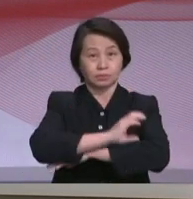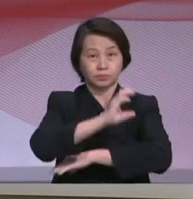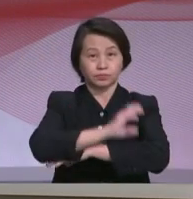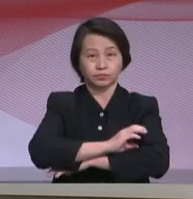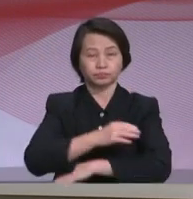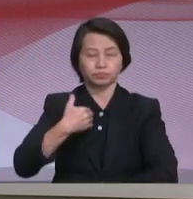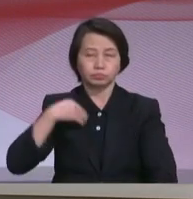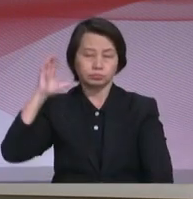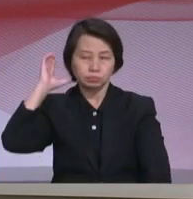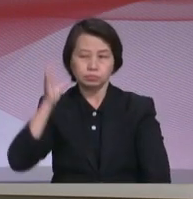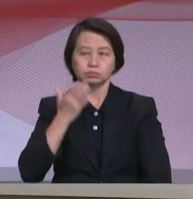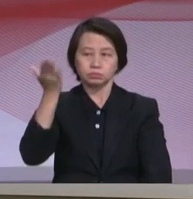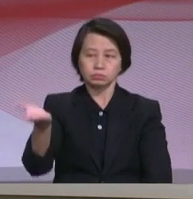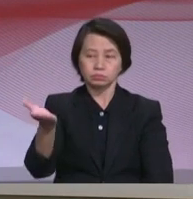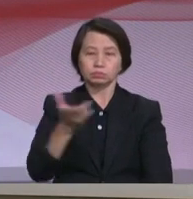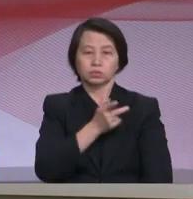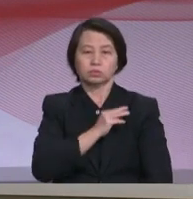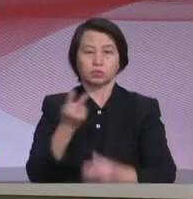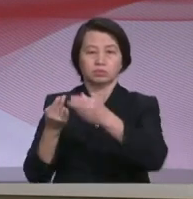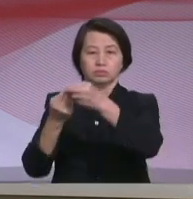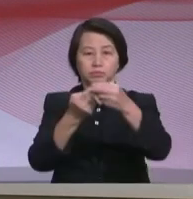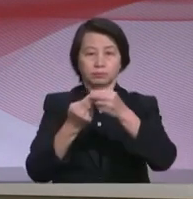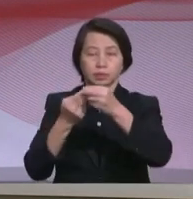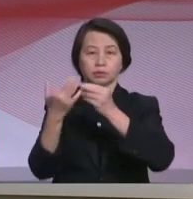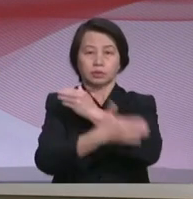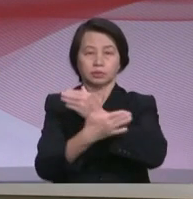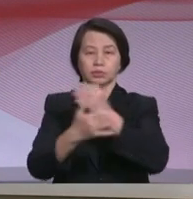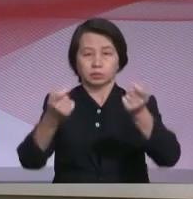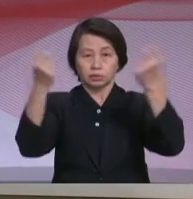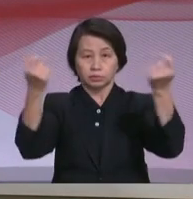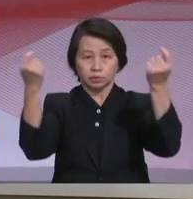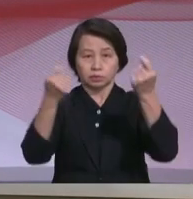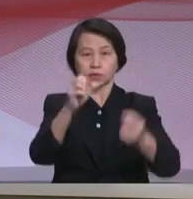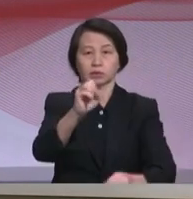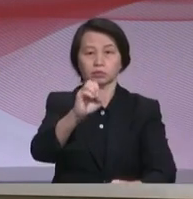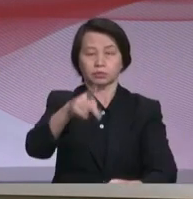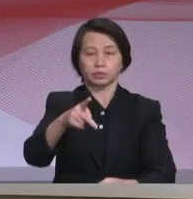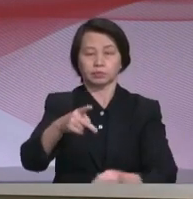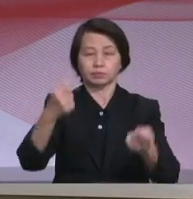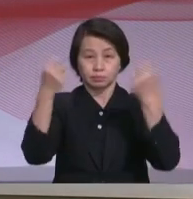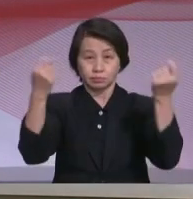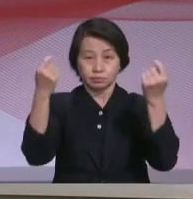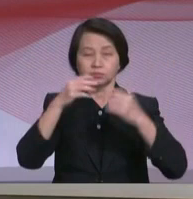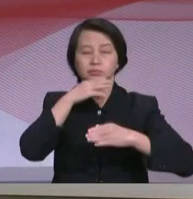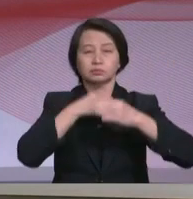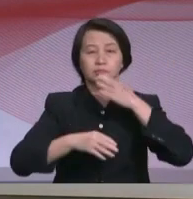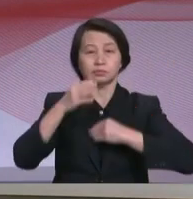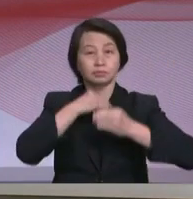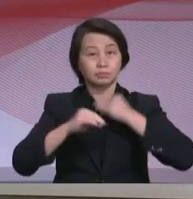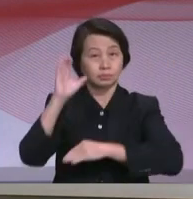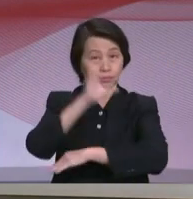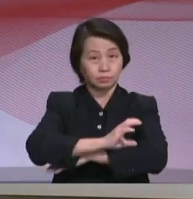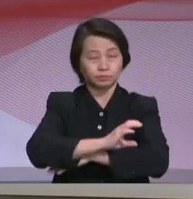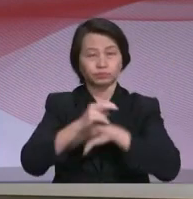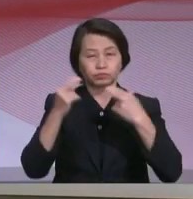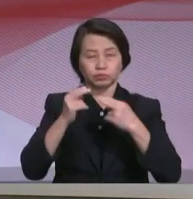daripada Kementerian Perpaduan Negara mengenai sambutan SOP perayaan Christmas, iaitu upacara